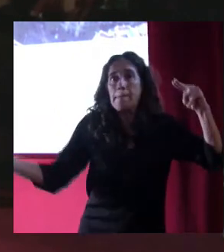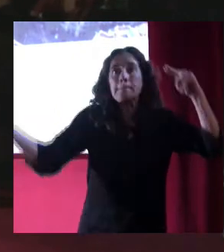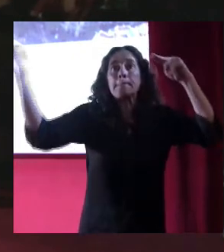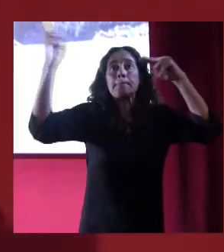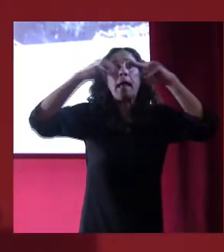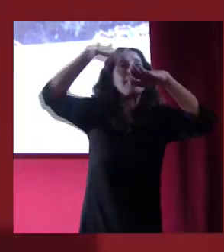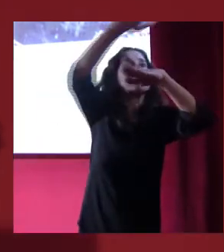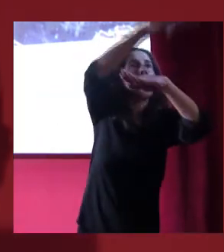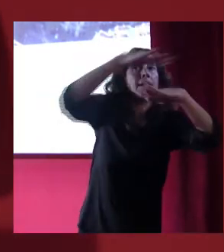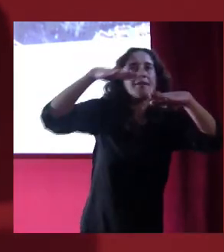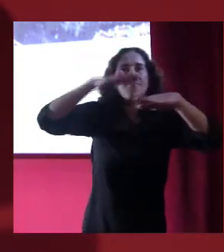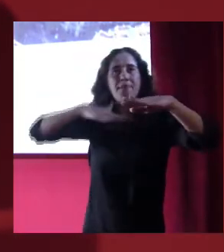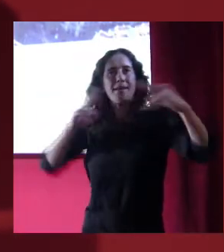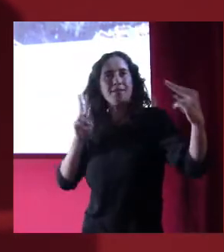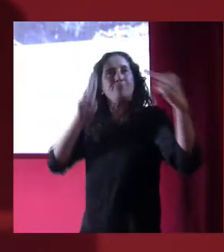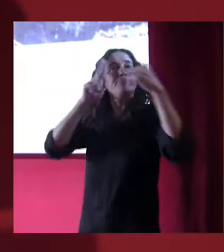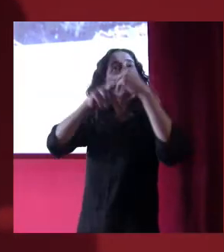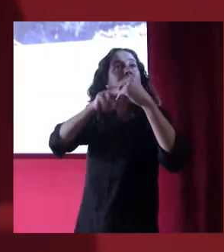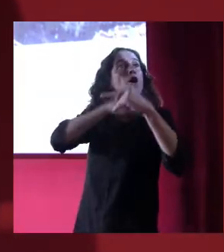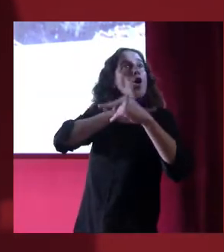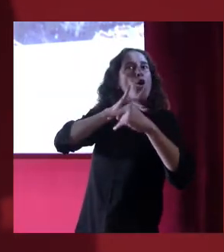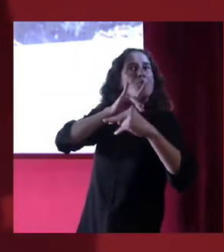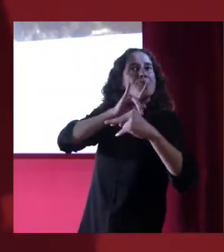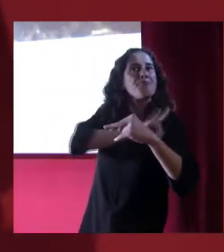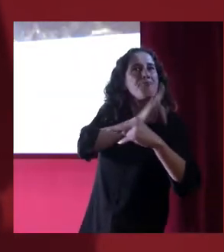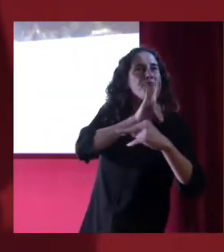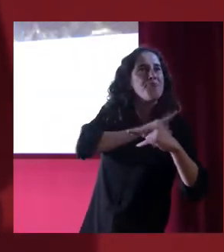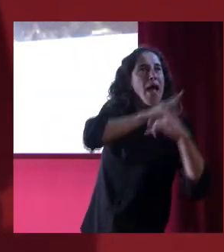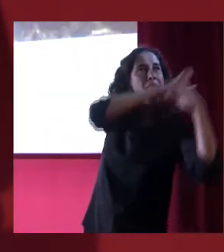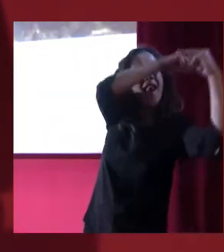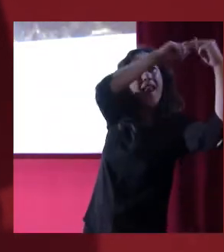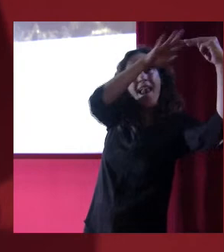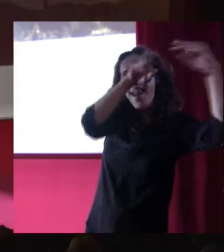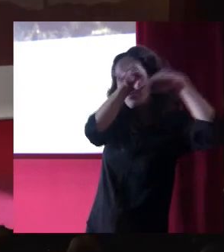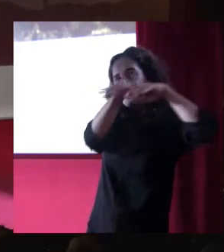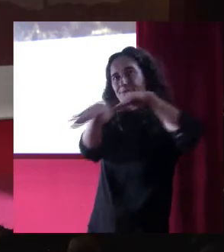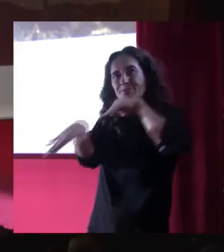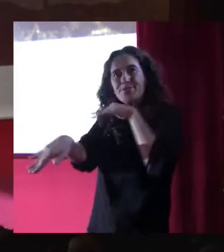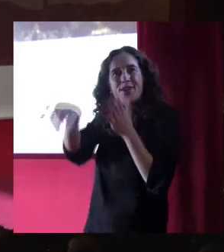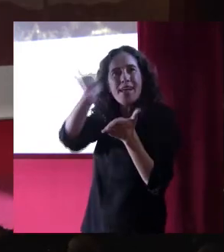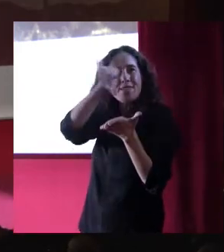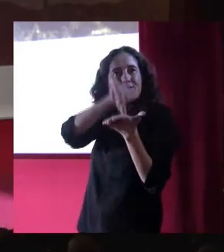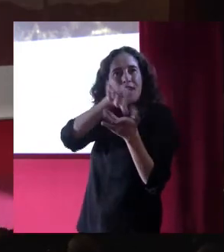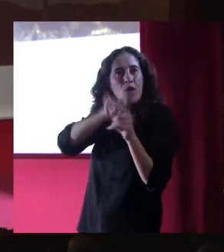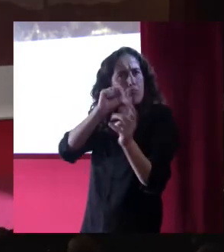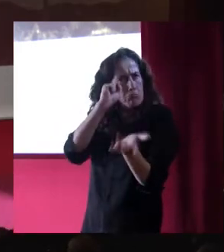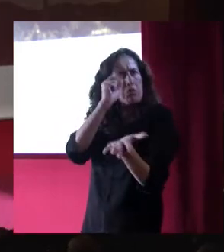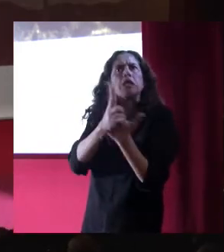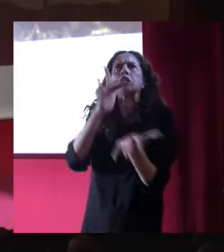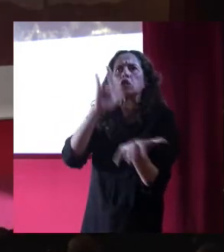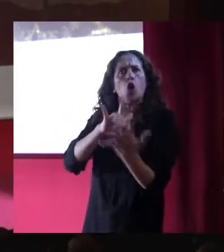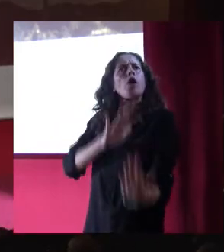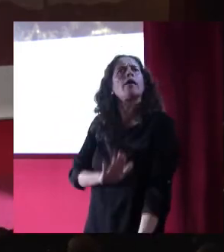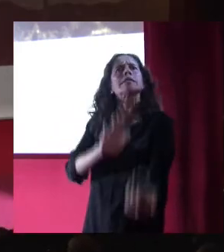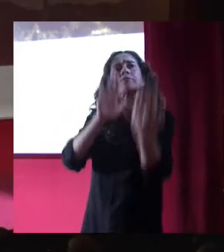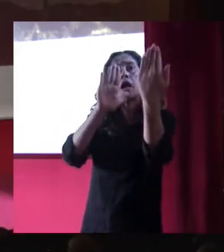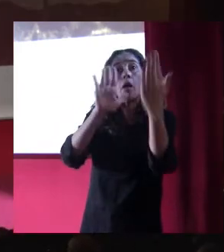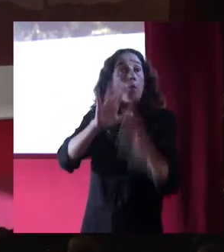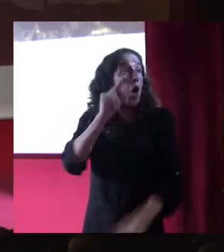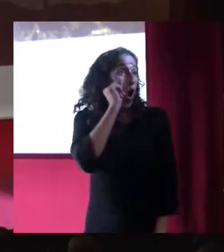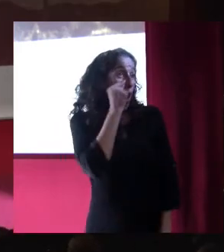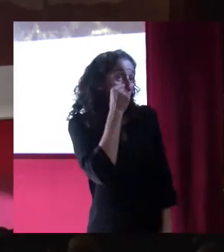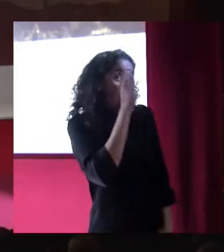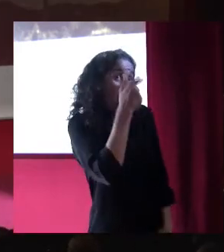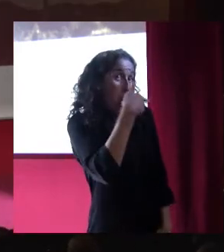els barris, permetem que el verd de Collserola entri a la ciutat. És un repte que cal afrontar, però Colau i Collboni